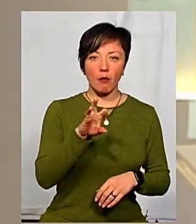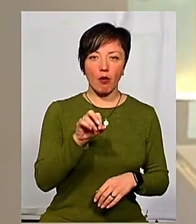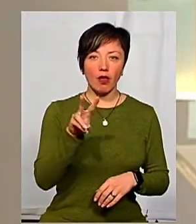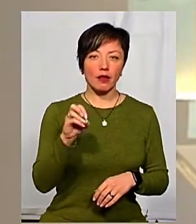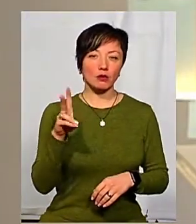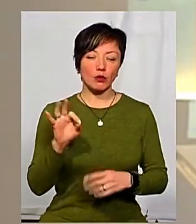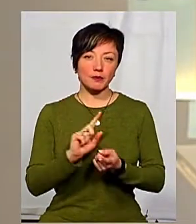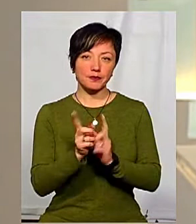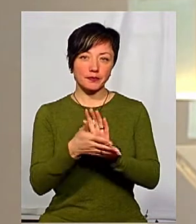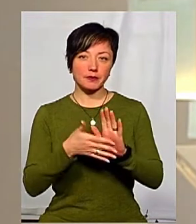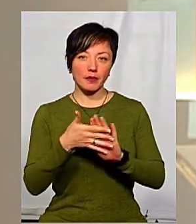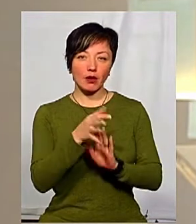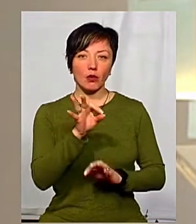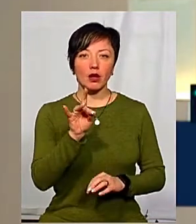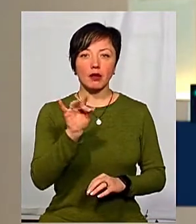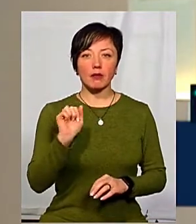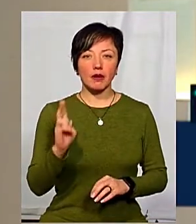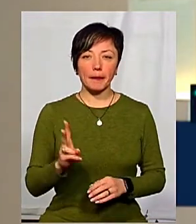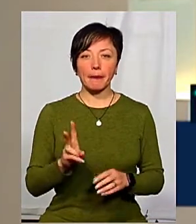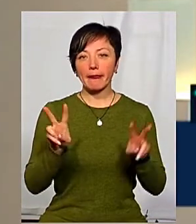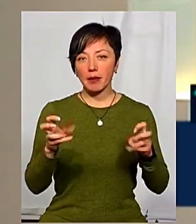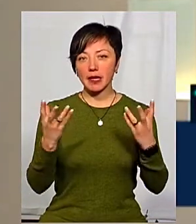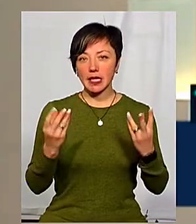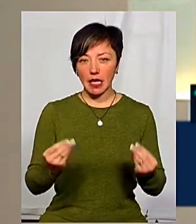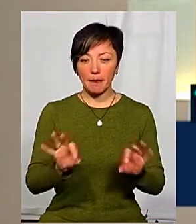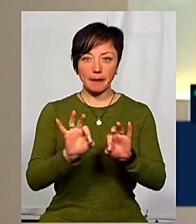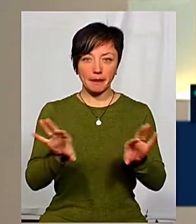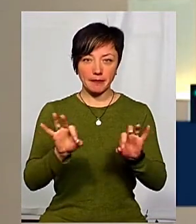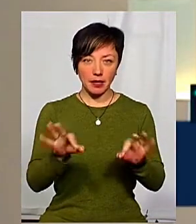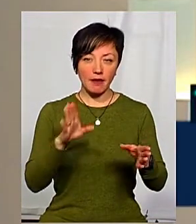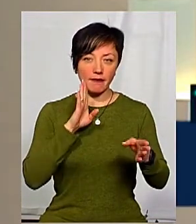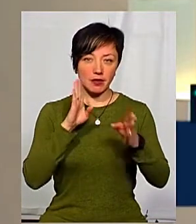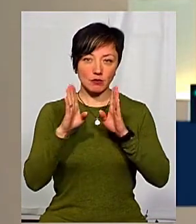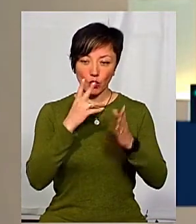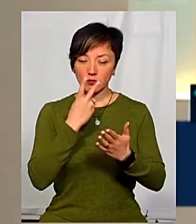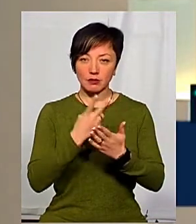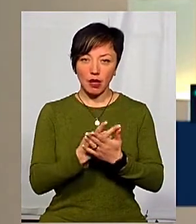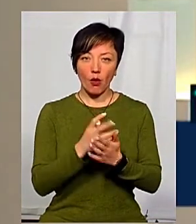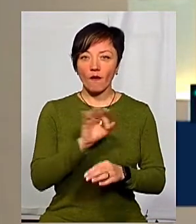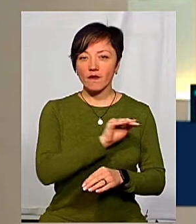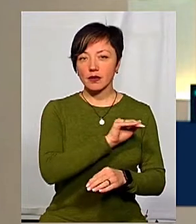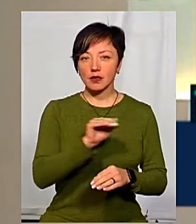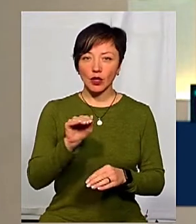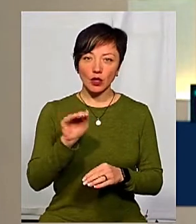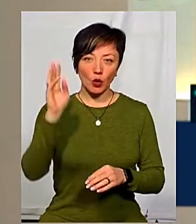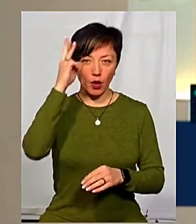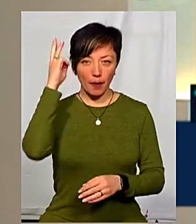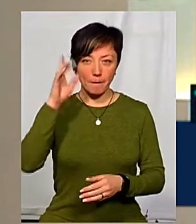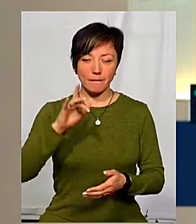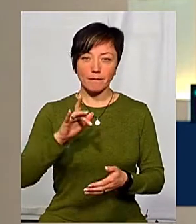та перекладачка на жестову мову Ольга Рибак. Тема дня транслюється у мережі Facebook на офіційній сторінці UA